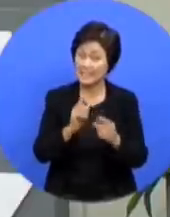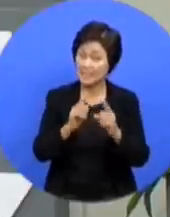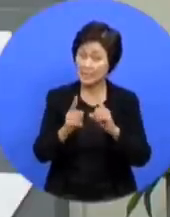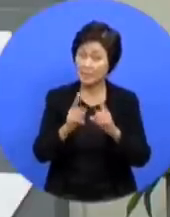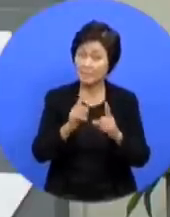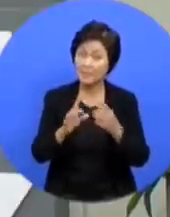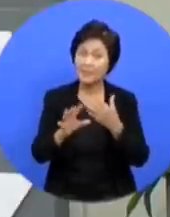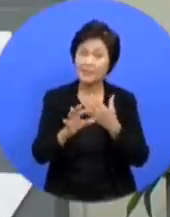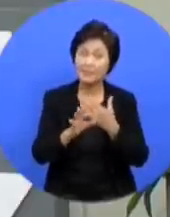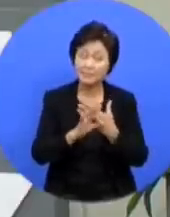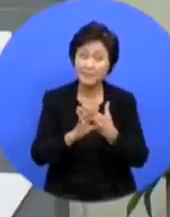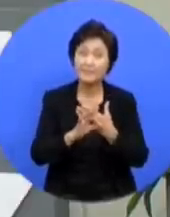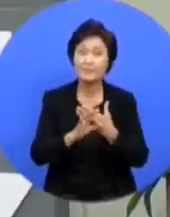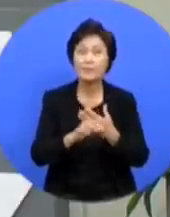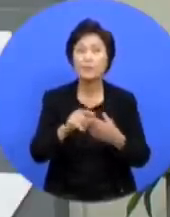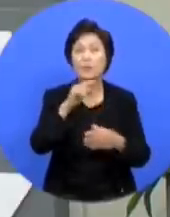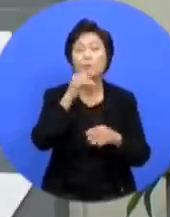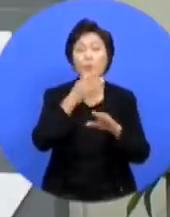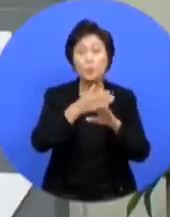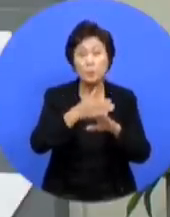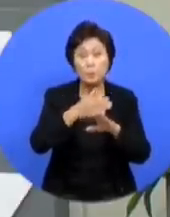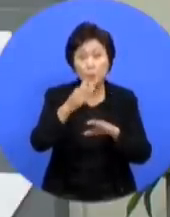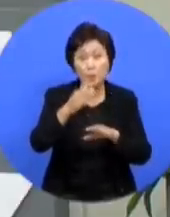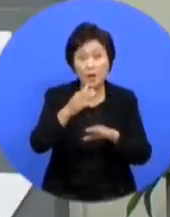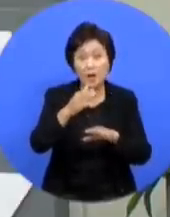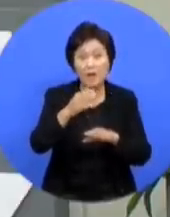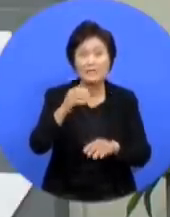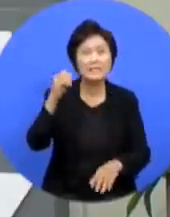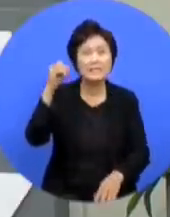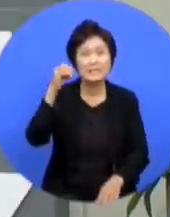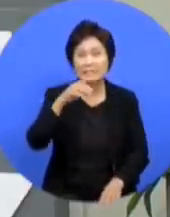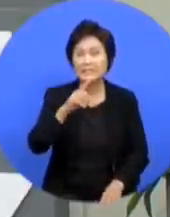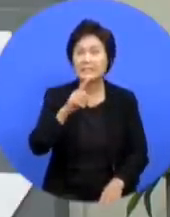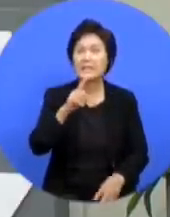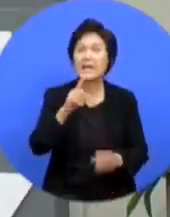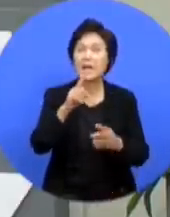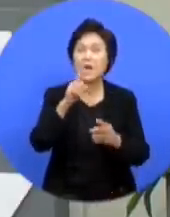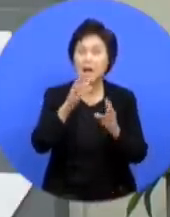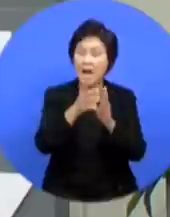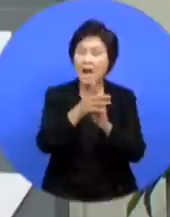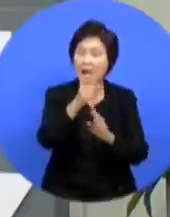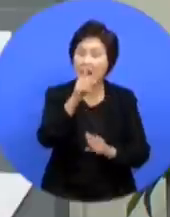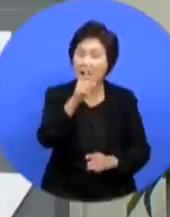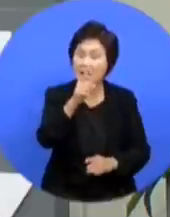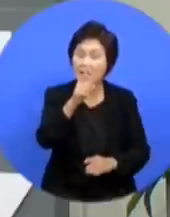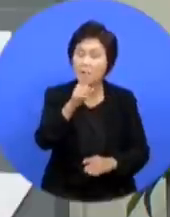드리면 북한을 하나로 보면 안 됩니다. 예, 어떻게 봐요? 북한은